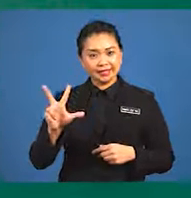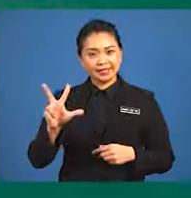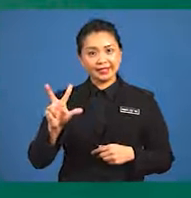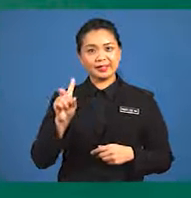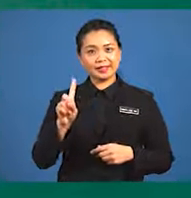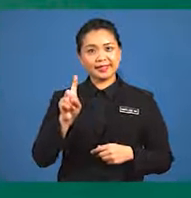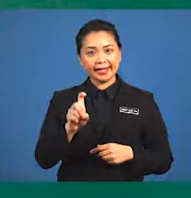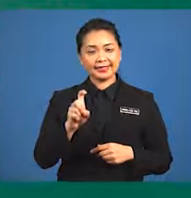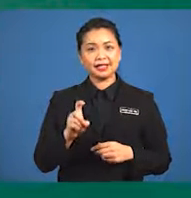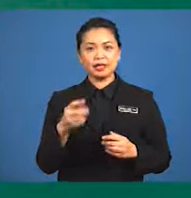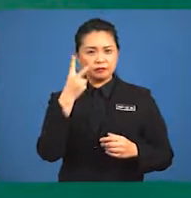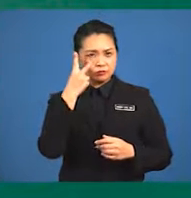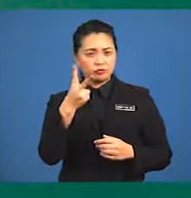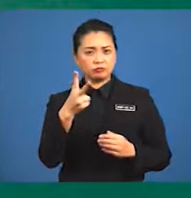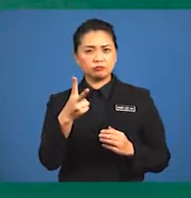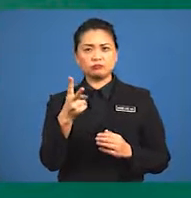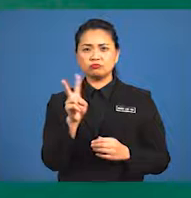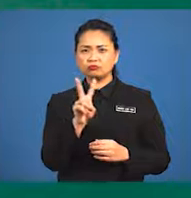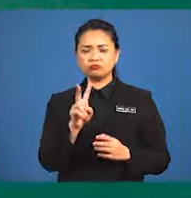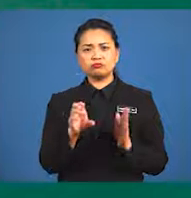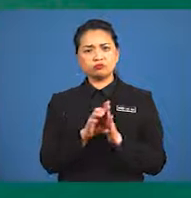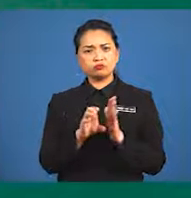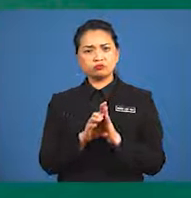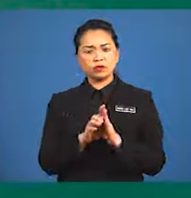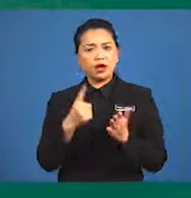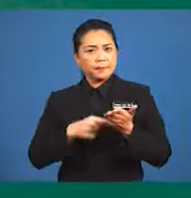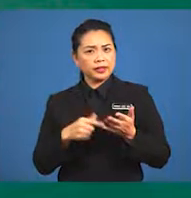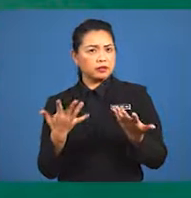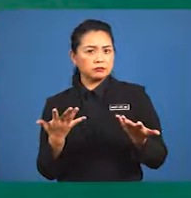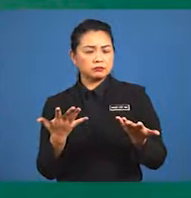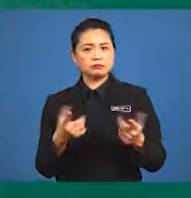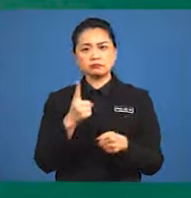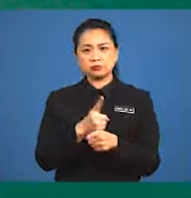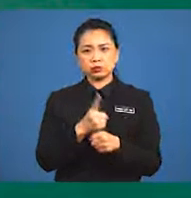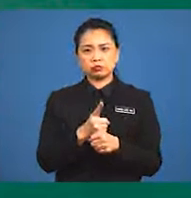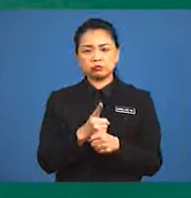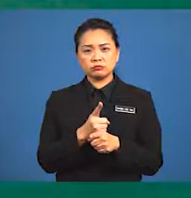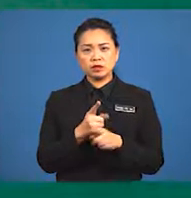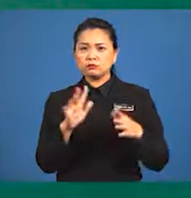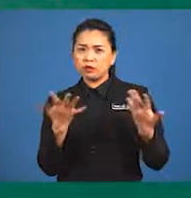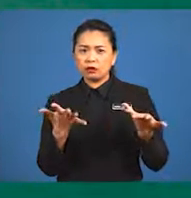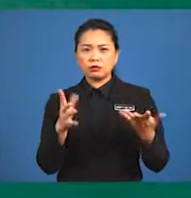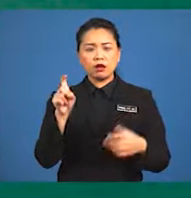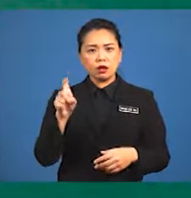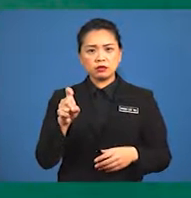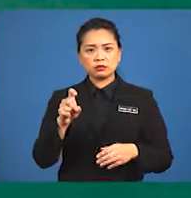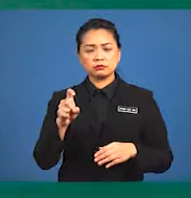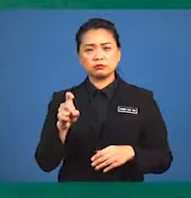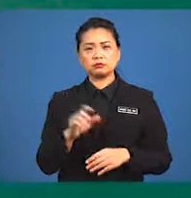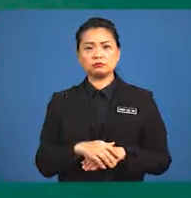Perhatikan contoh kedua ini. Apa yang tiada? Ya, betul. Tiada X pada sebutan